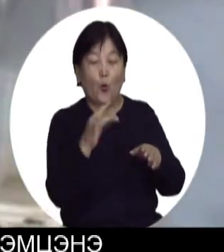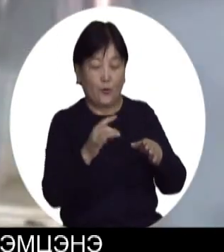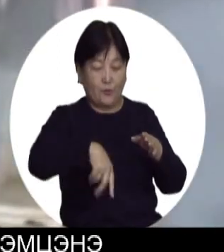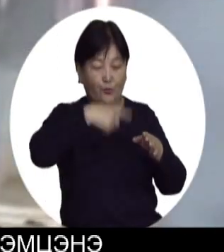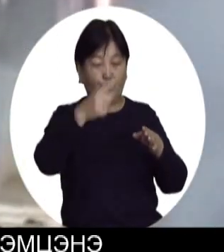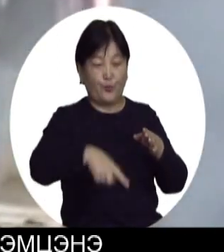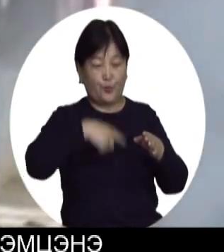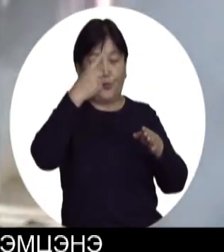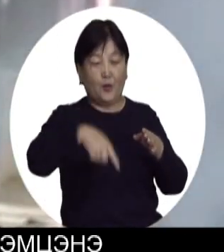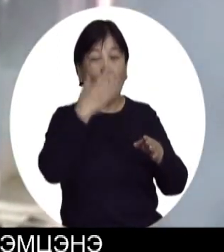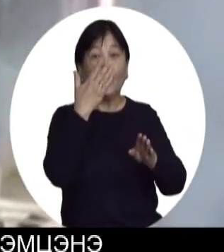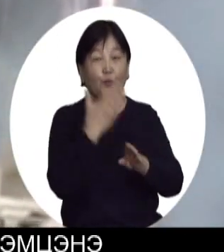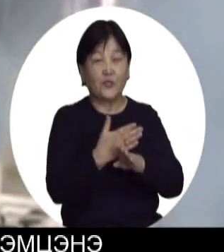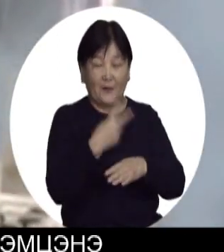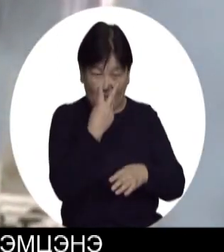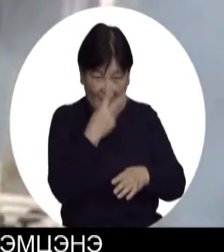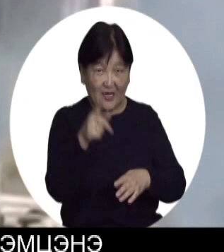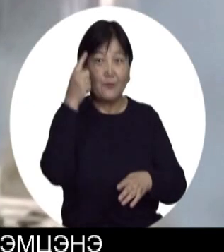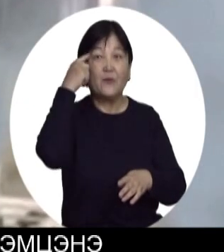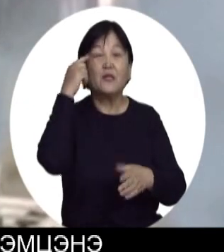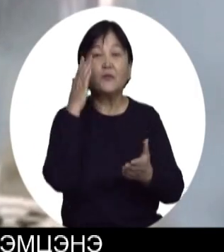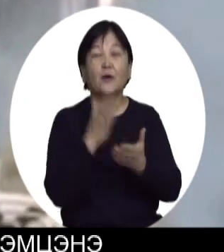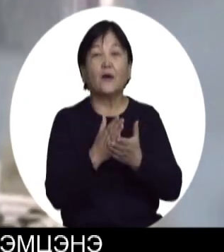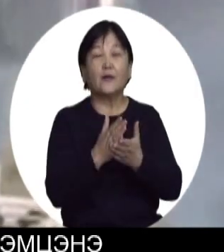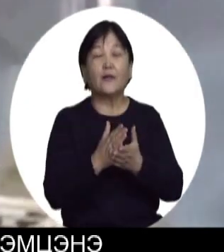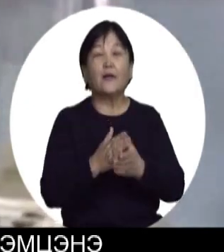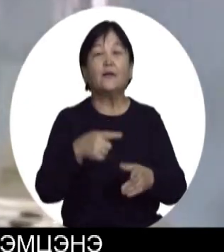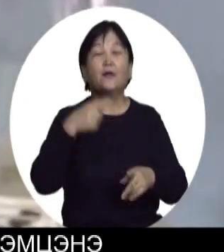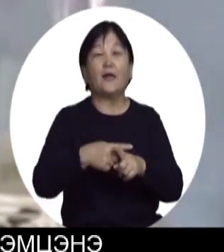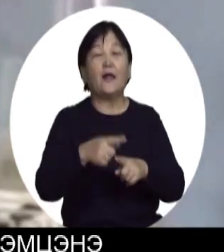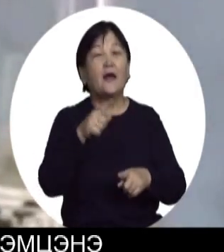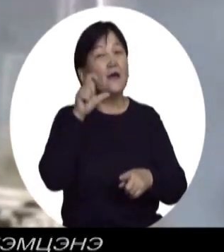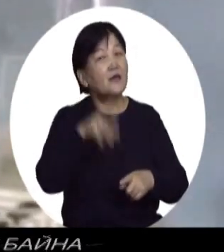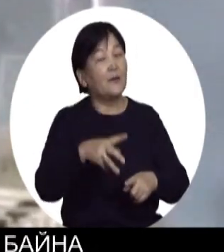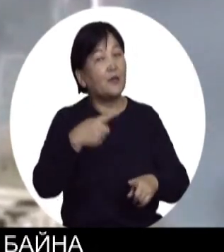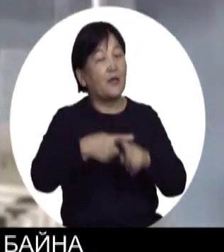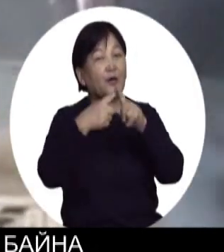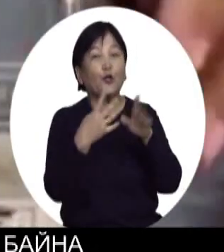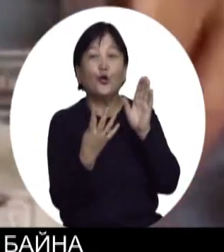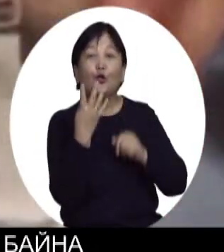байна. За дараа нь яг энэ туршилтаа арай өндөр температурт буюу 40 градус Цельсиус.